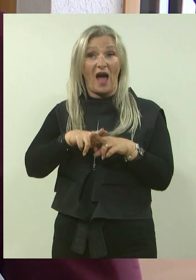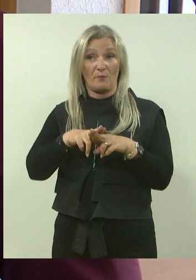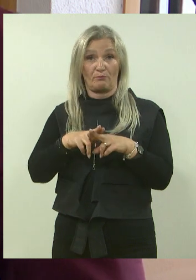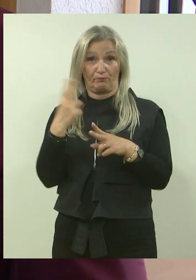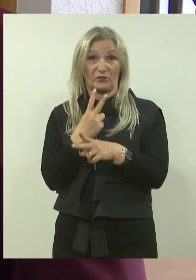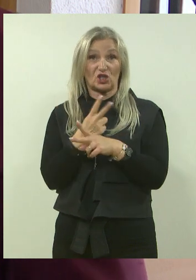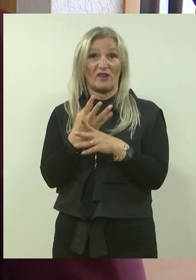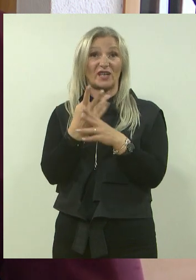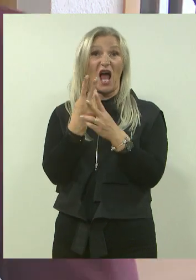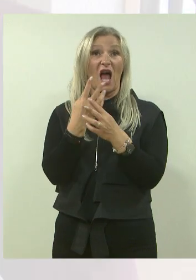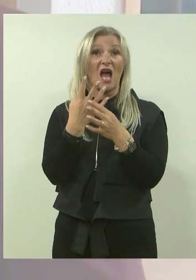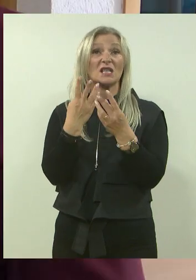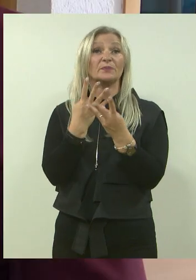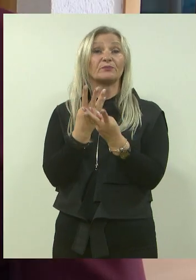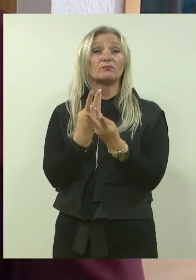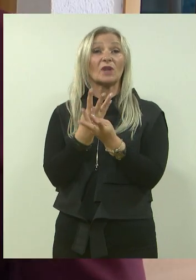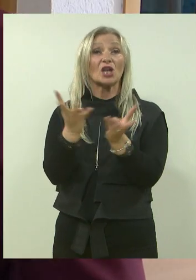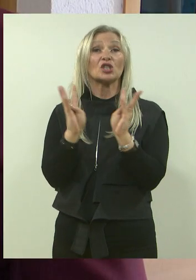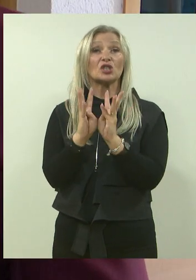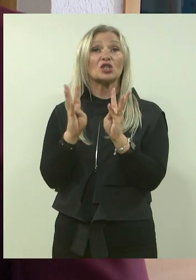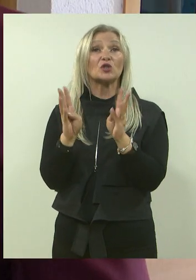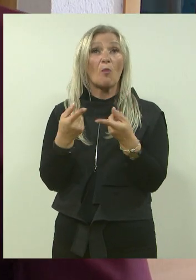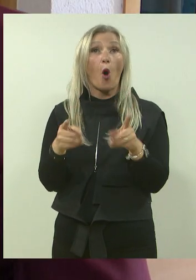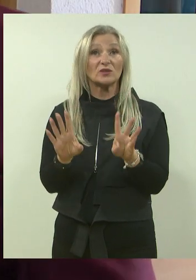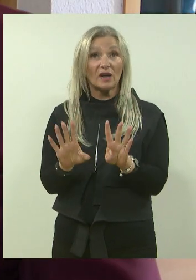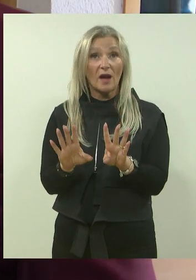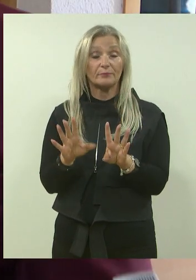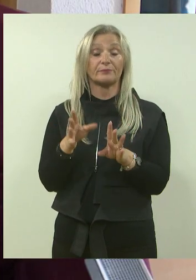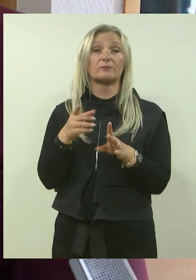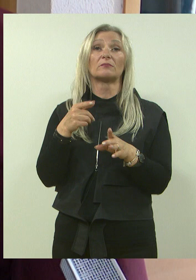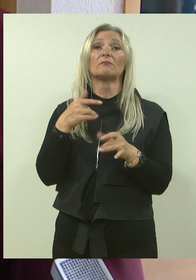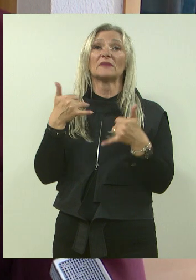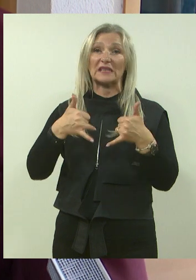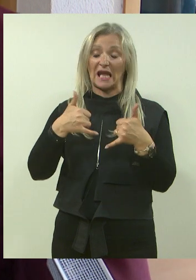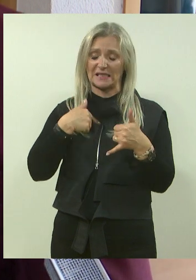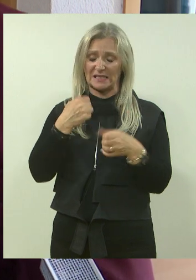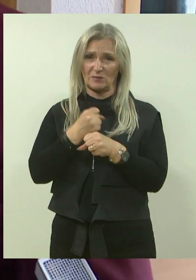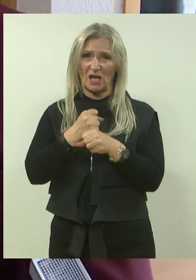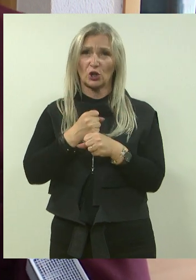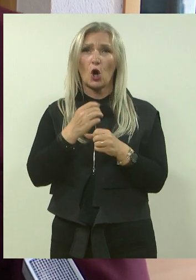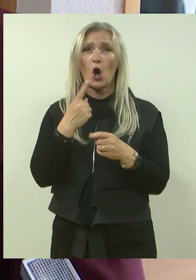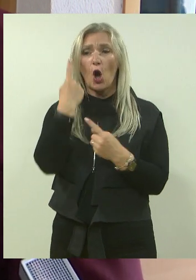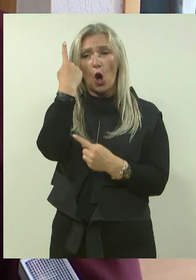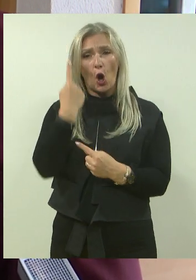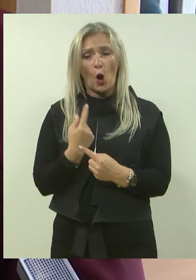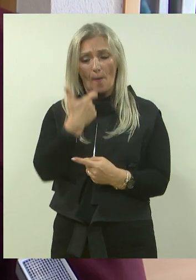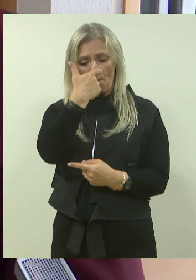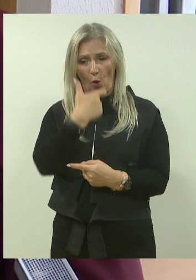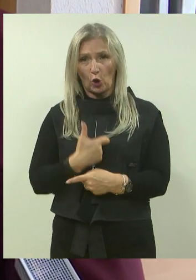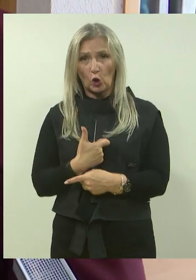Hvaru i u Kastvu. Danas sam odabrao monodramu od Čehova o